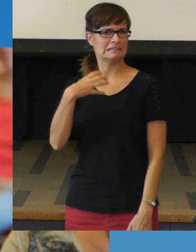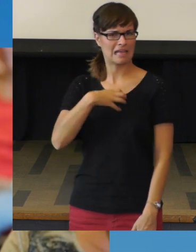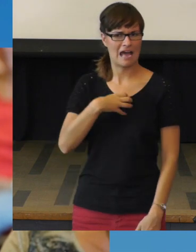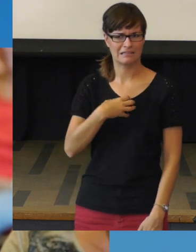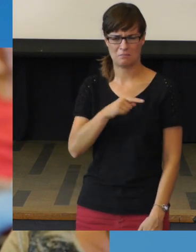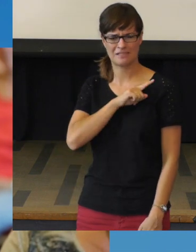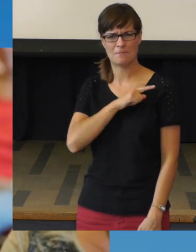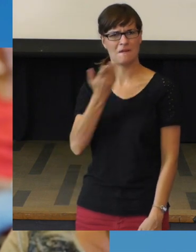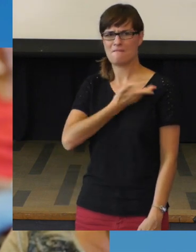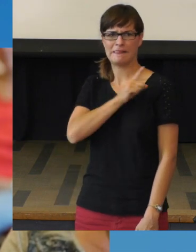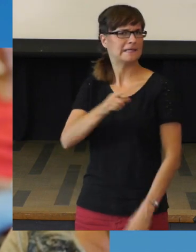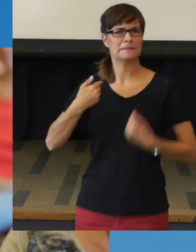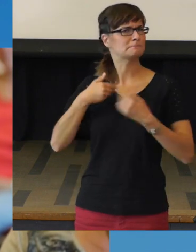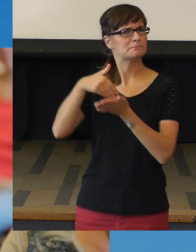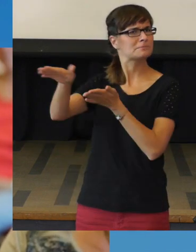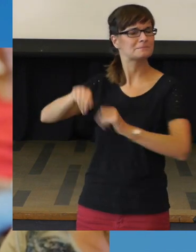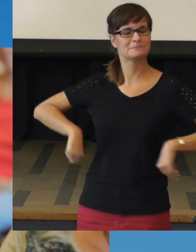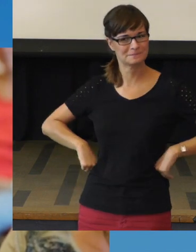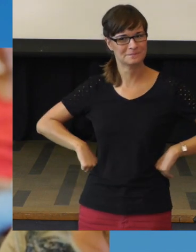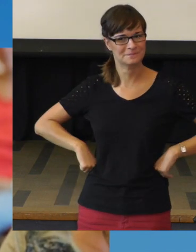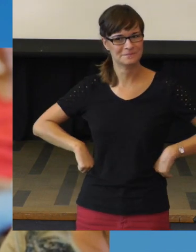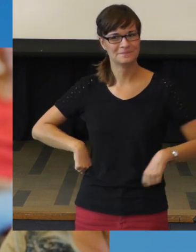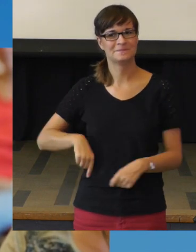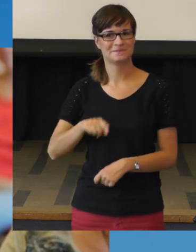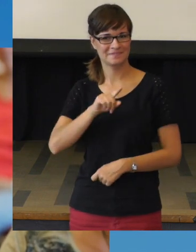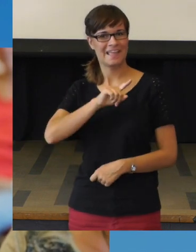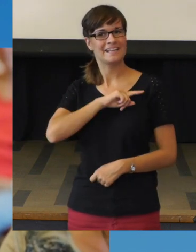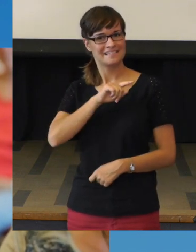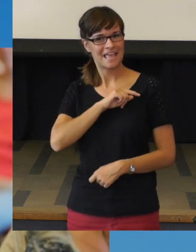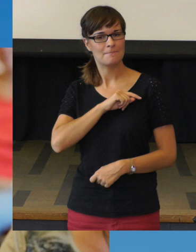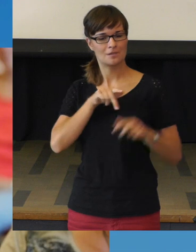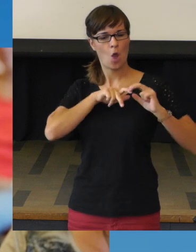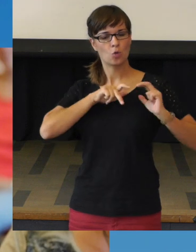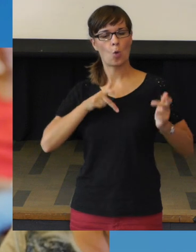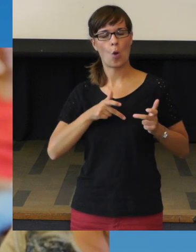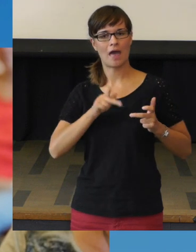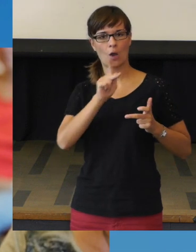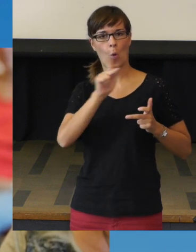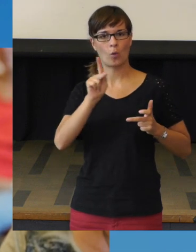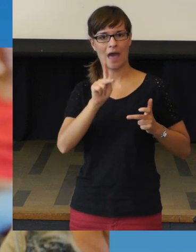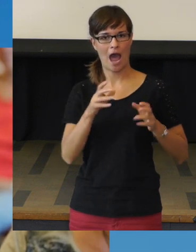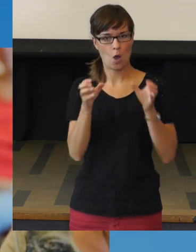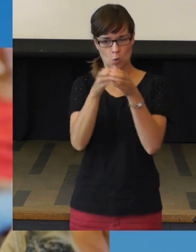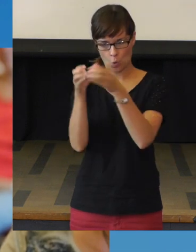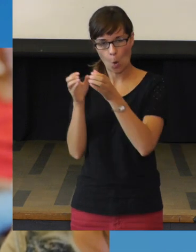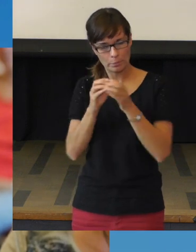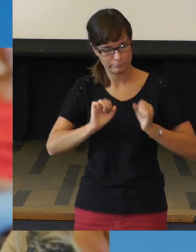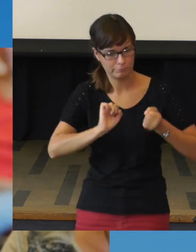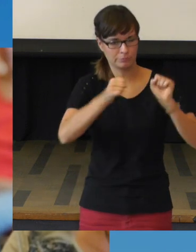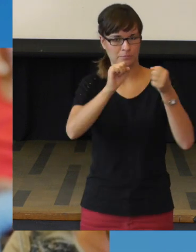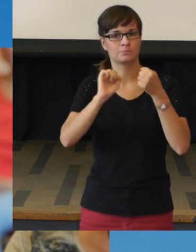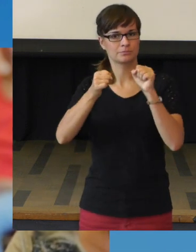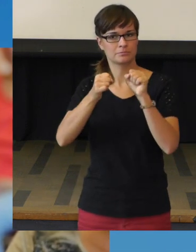aber nicht sein. Ich habe selber Corona-Gruppen gegründet und betreut jahrelang. Der Herr Zweiner weiß